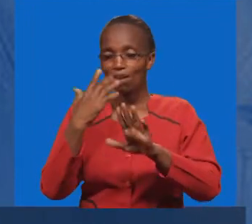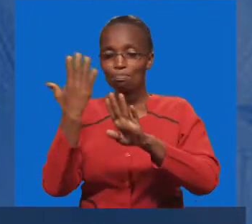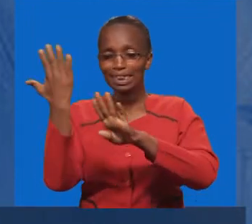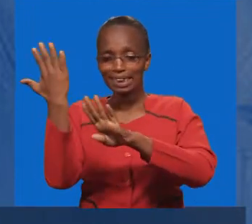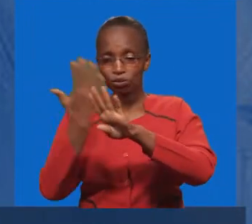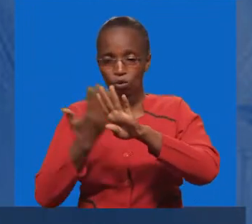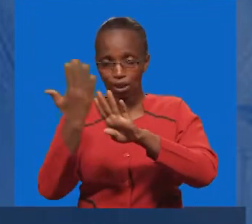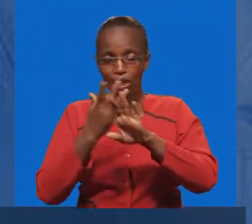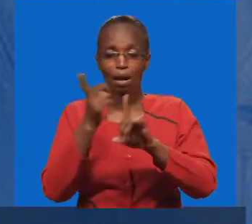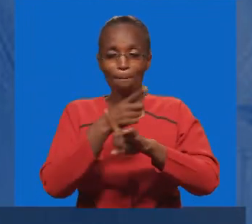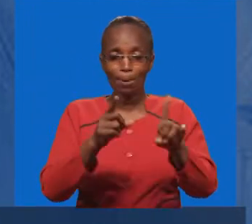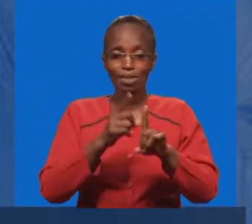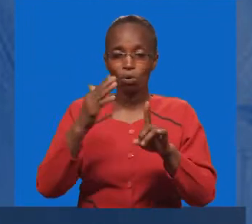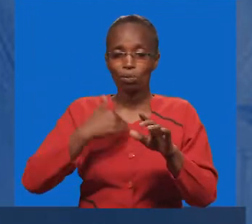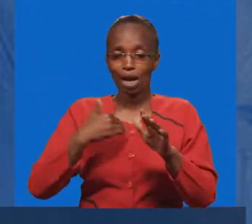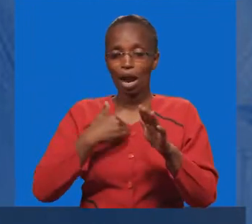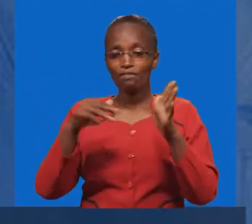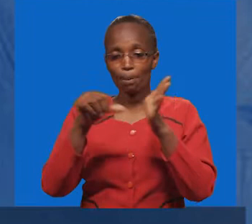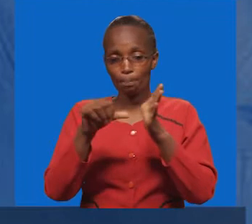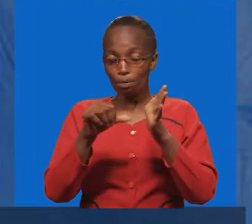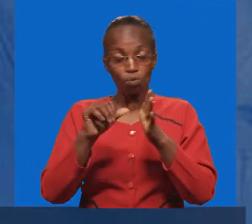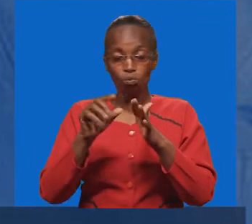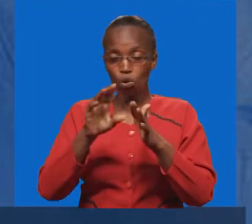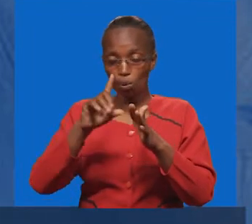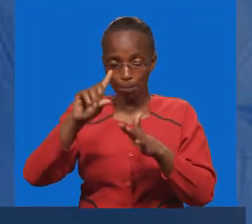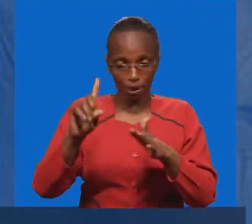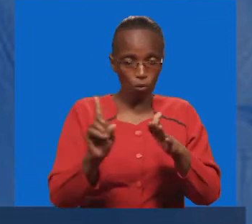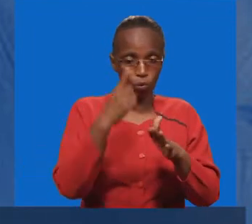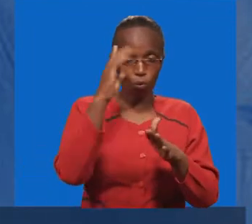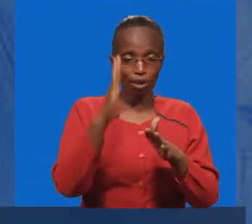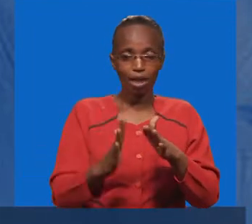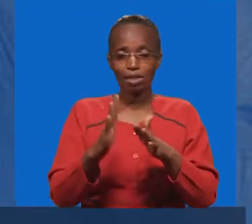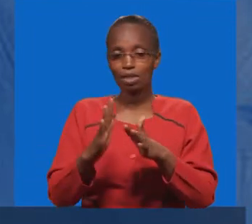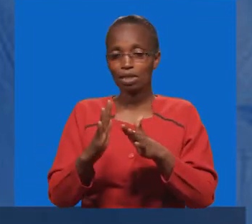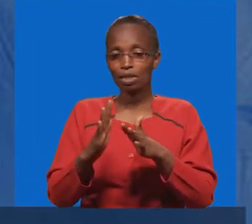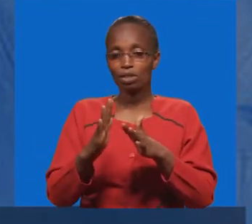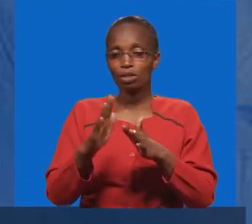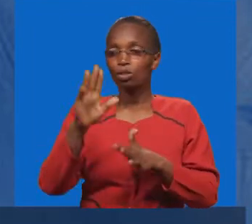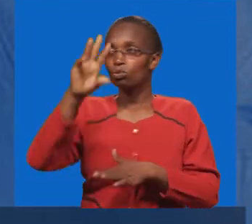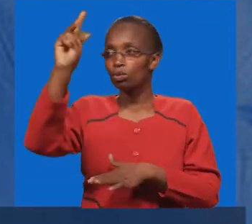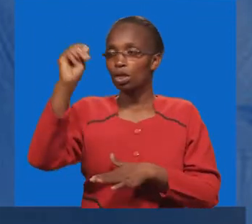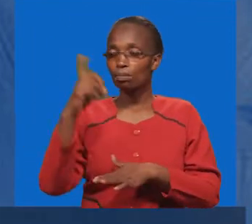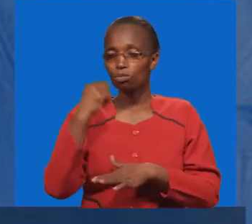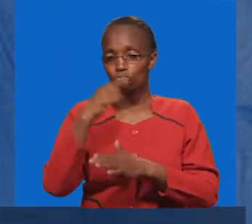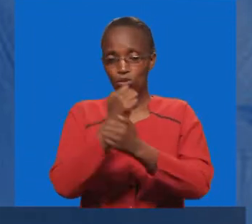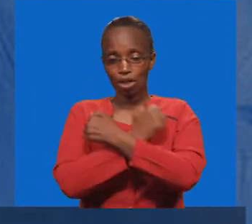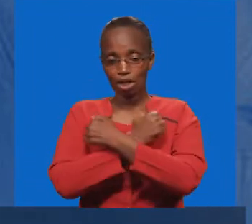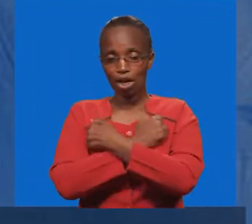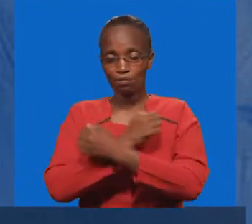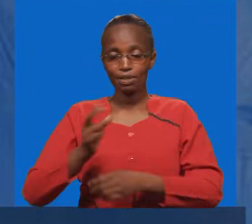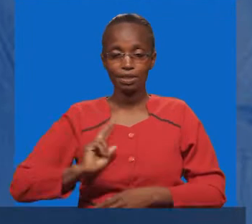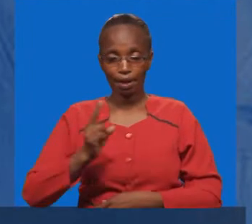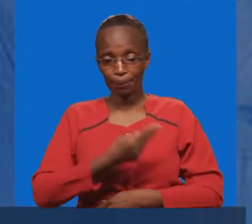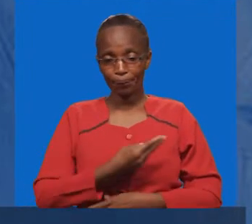wa kuchinjwa. Lakini katika mambo hayo yote tunashinda na zaidi ya kushinda kwa yeye